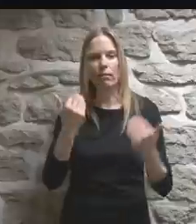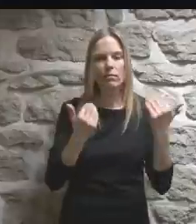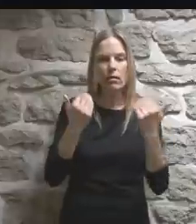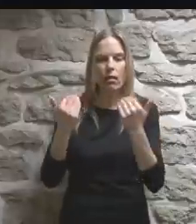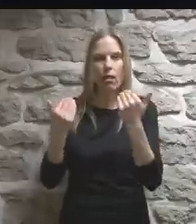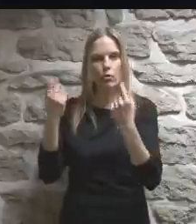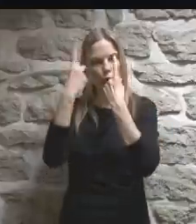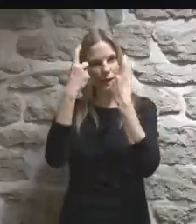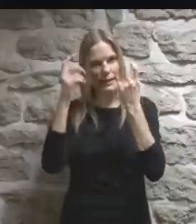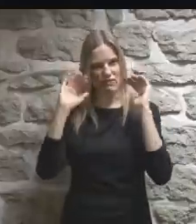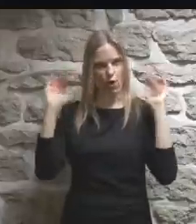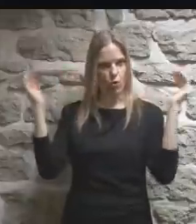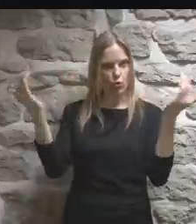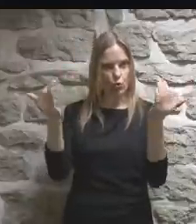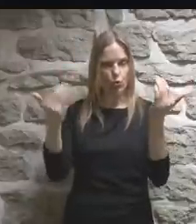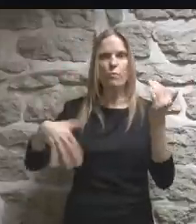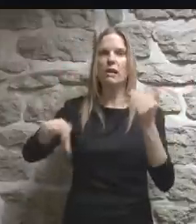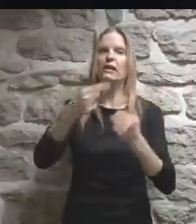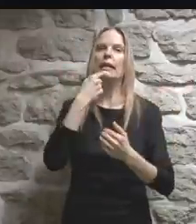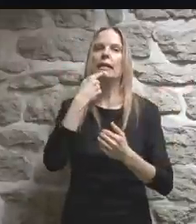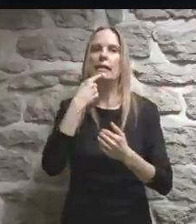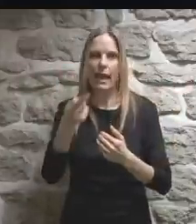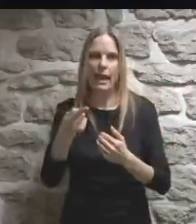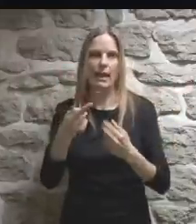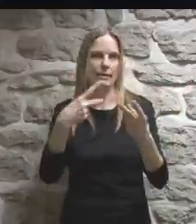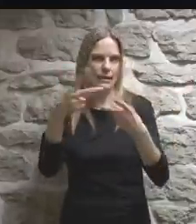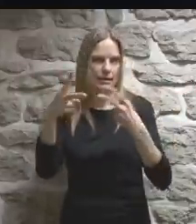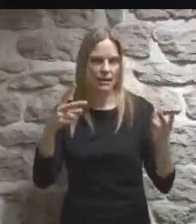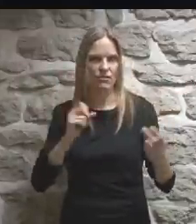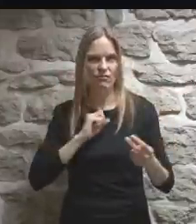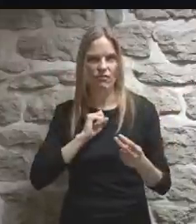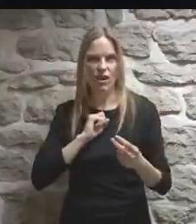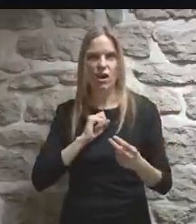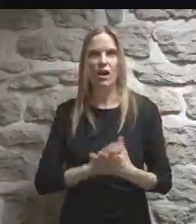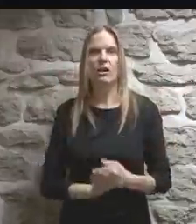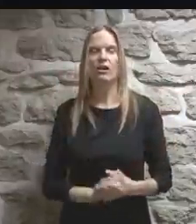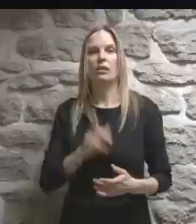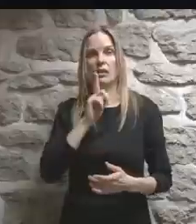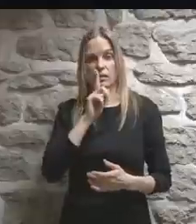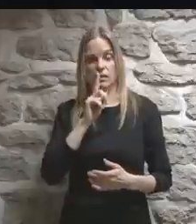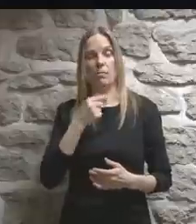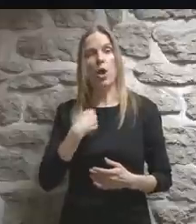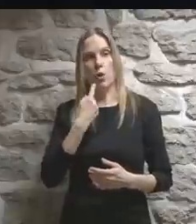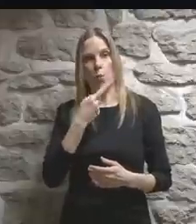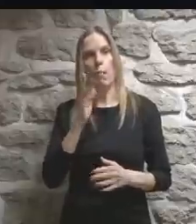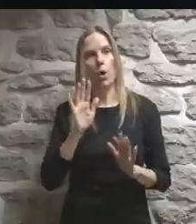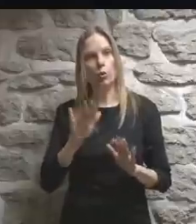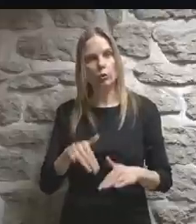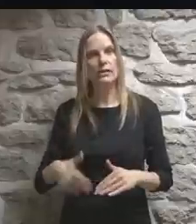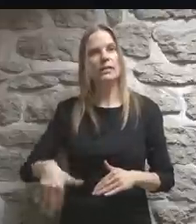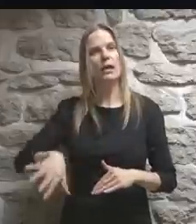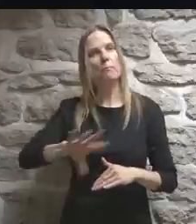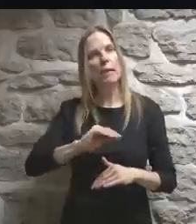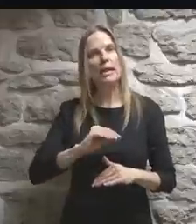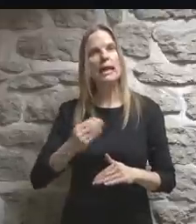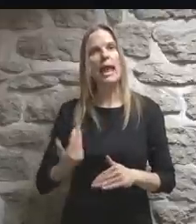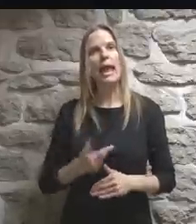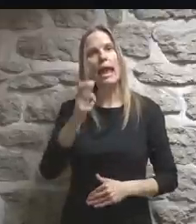inforuum kõikides keeltes, nii nagu ma mainisin, et meie elanikond saaks